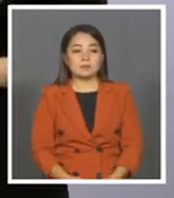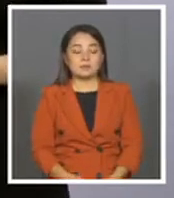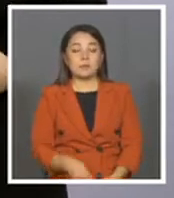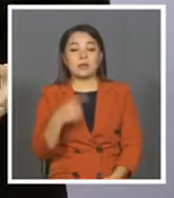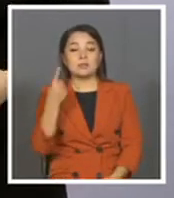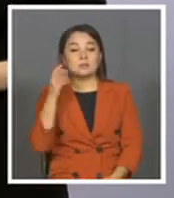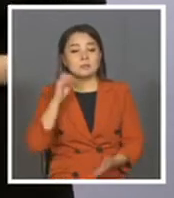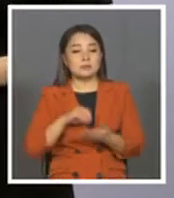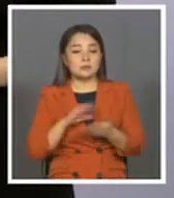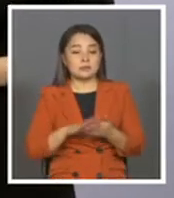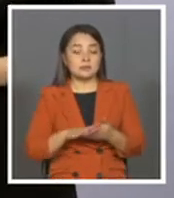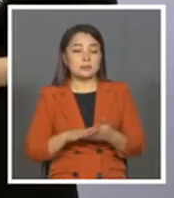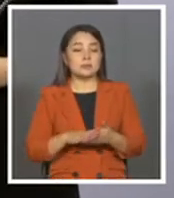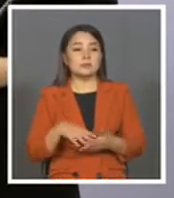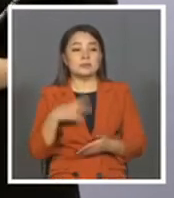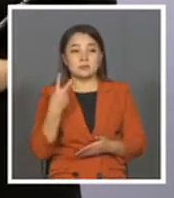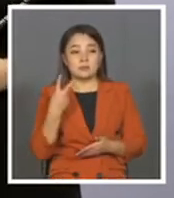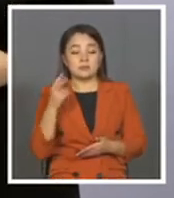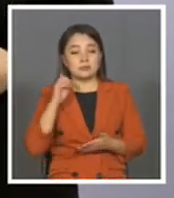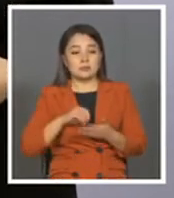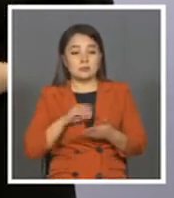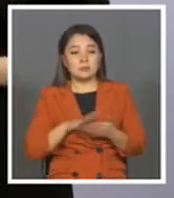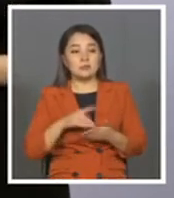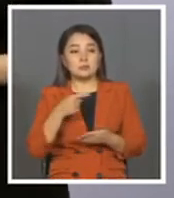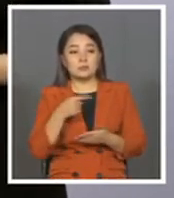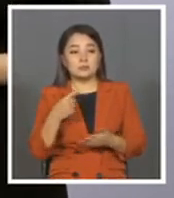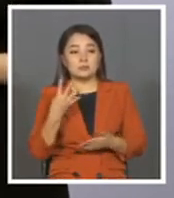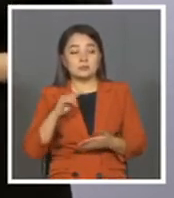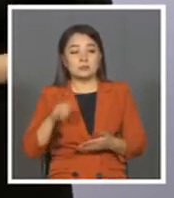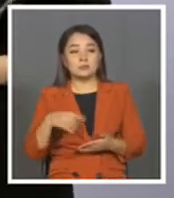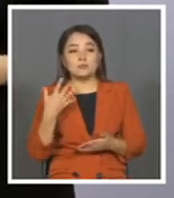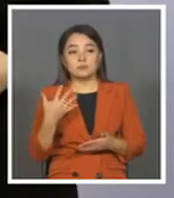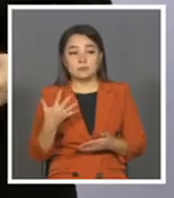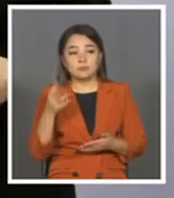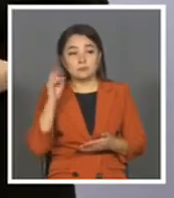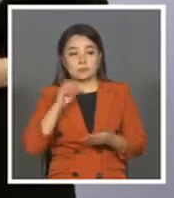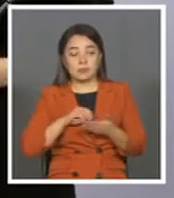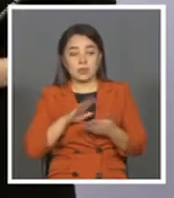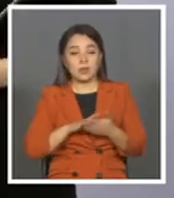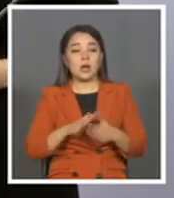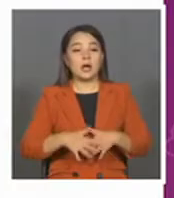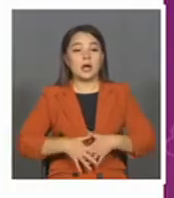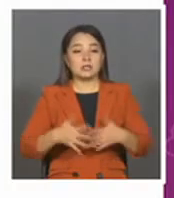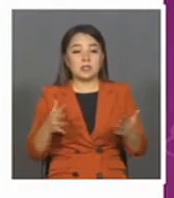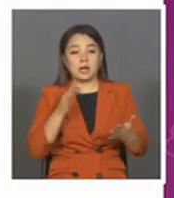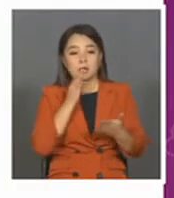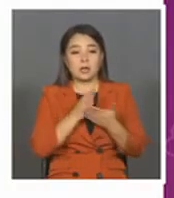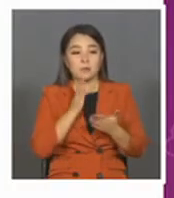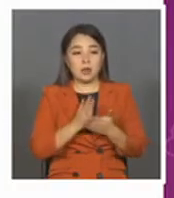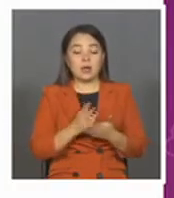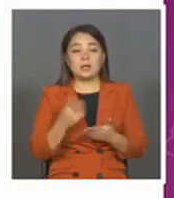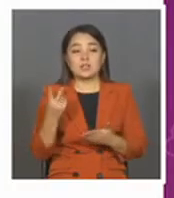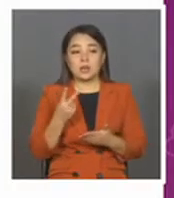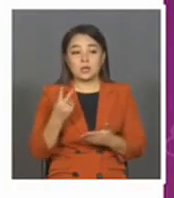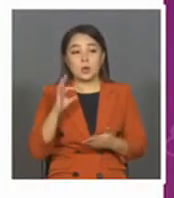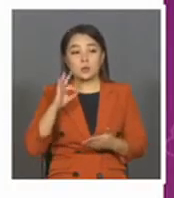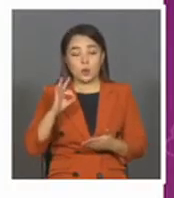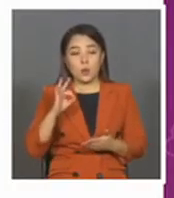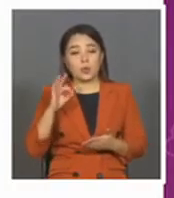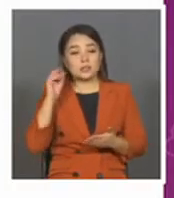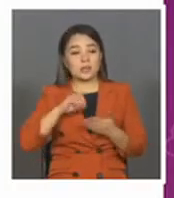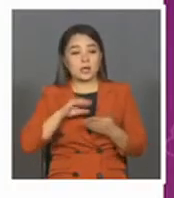Бірінші теңсіздік 2 саны минус 4,5 санынан артық болады. Екінші 0